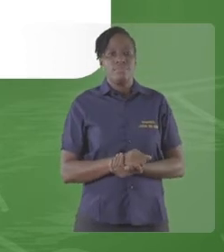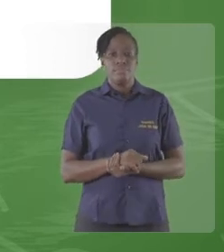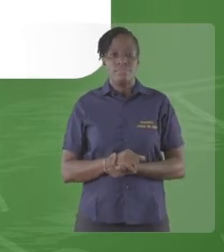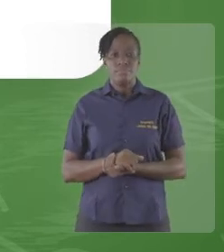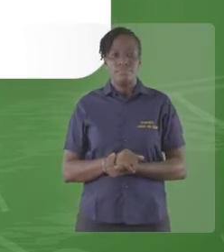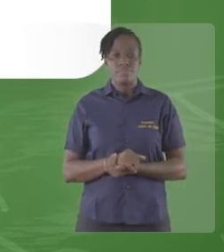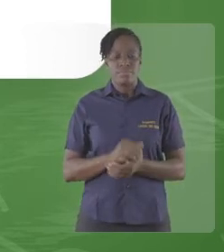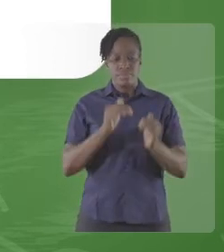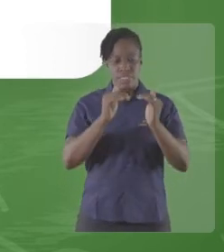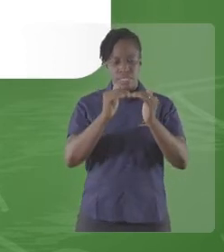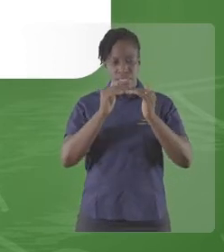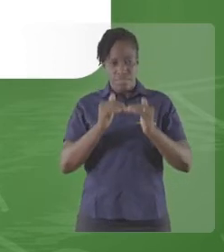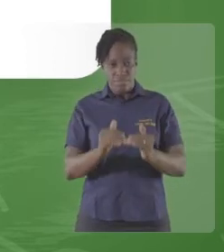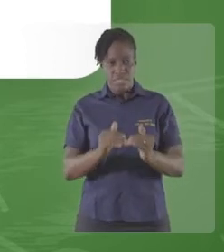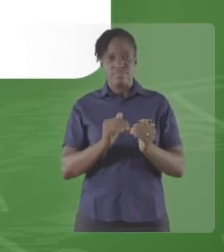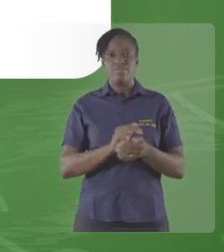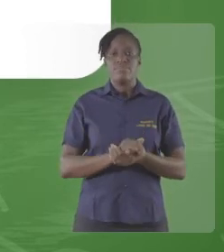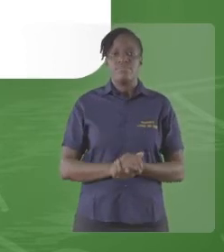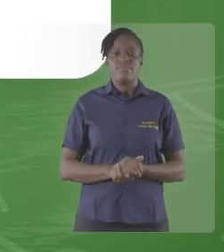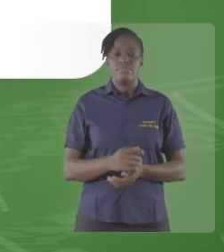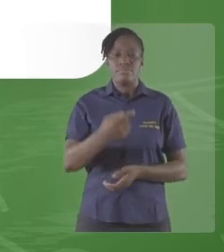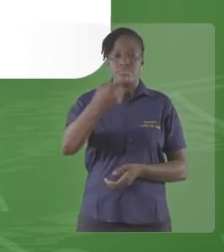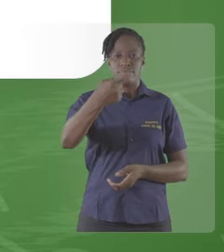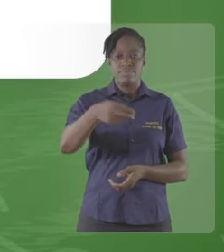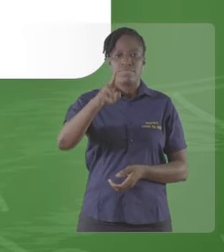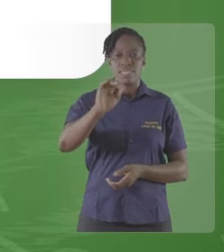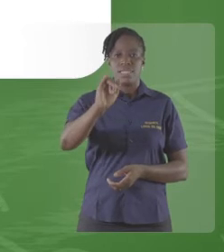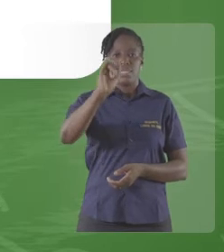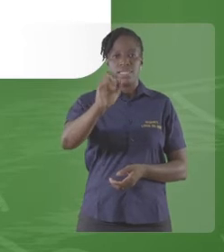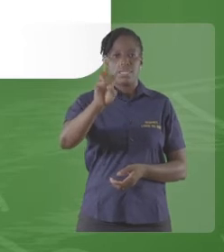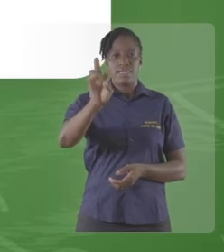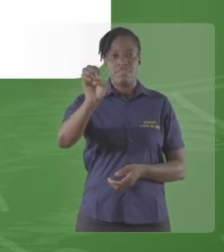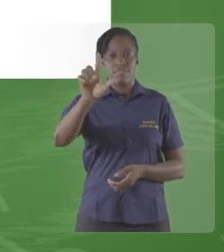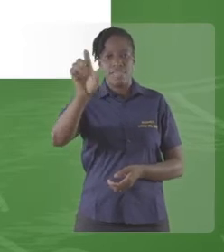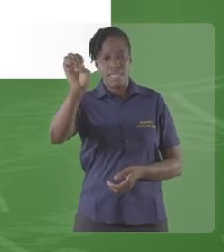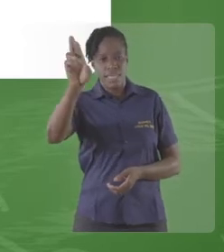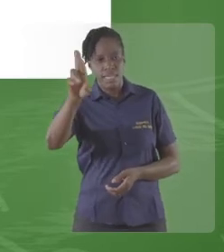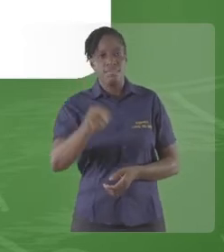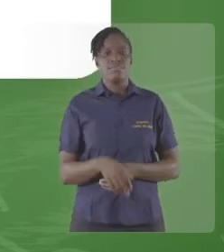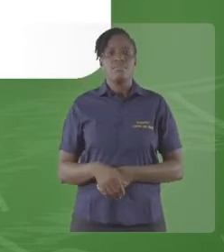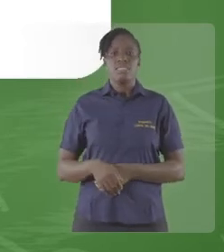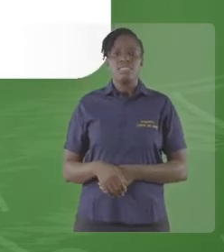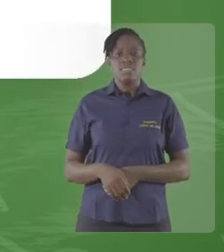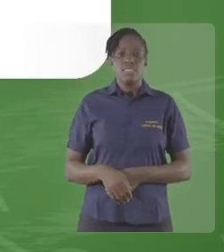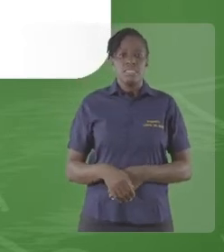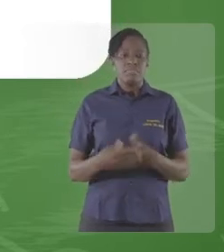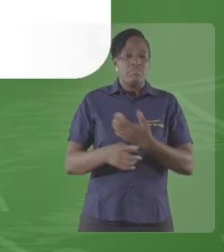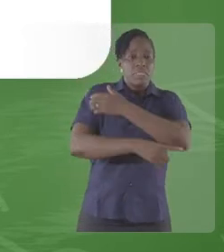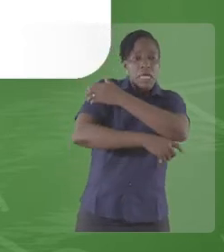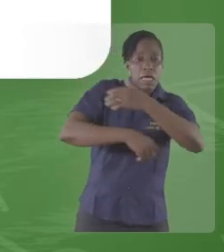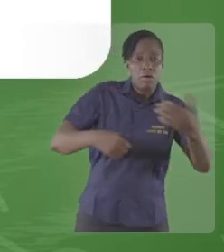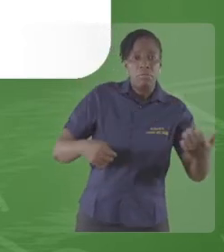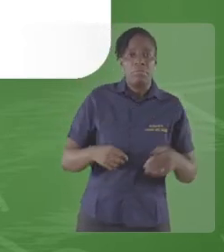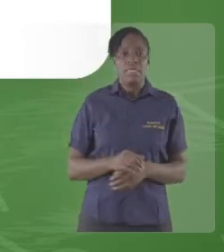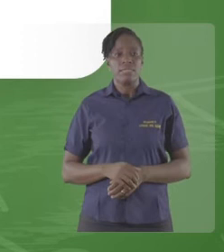Nous avons enfin la liste D. Griveler, dérober,